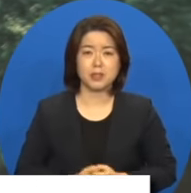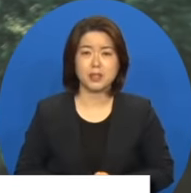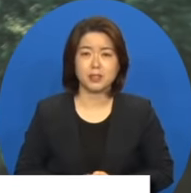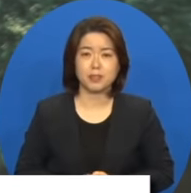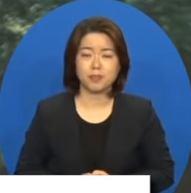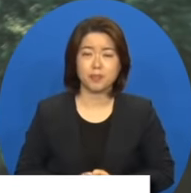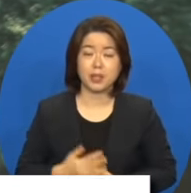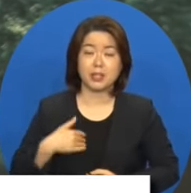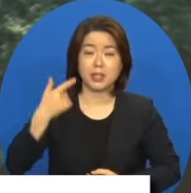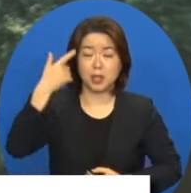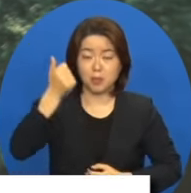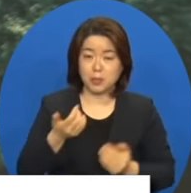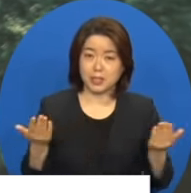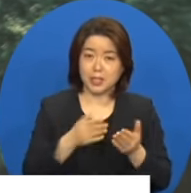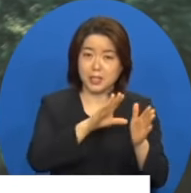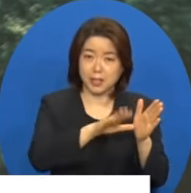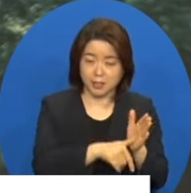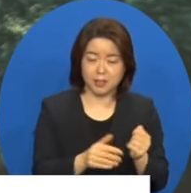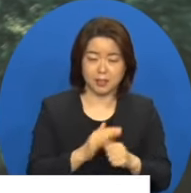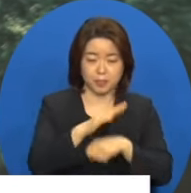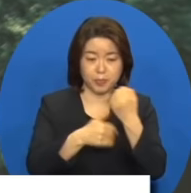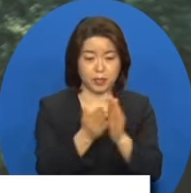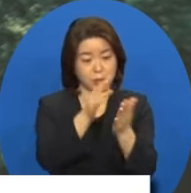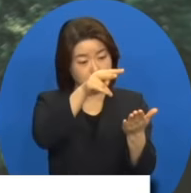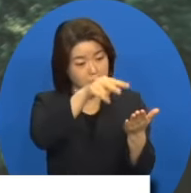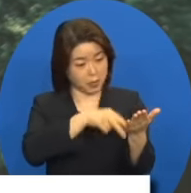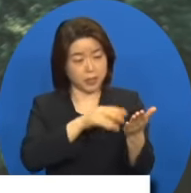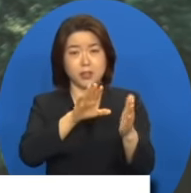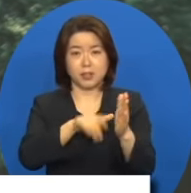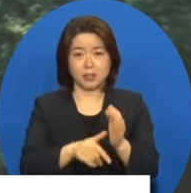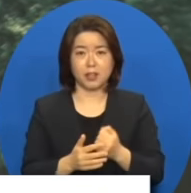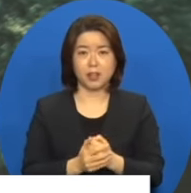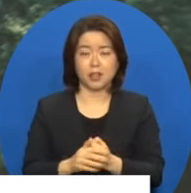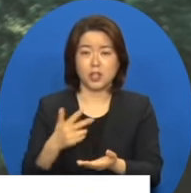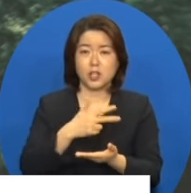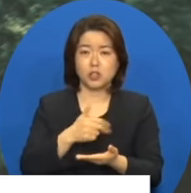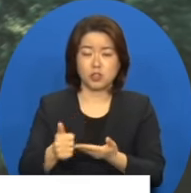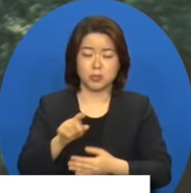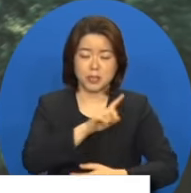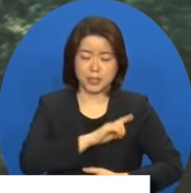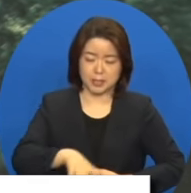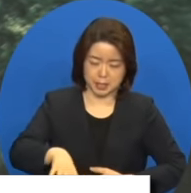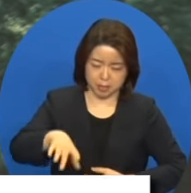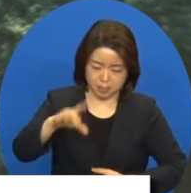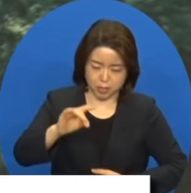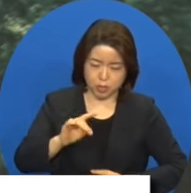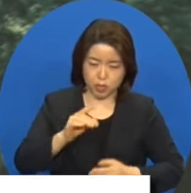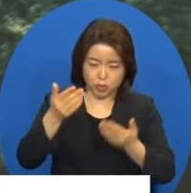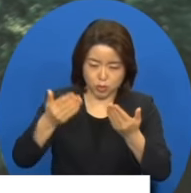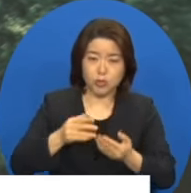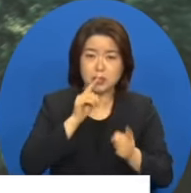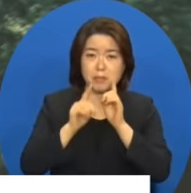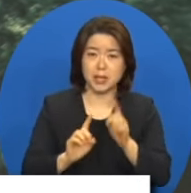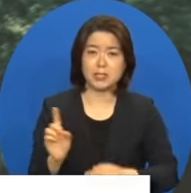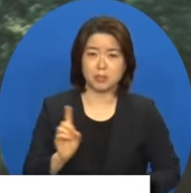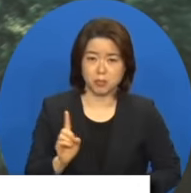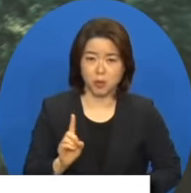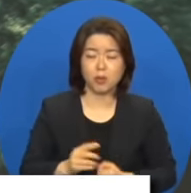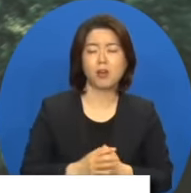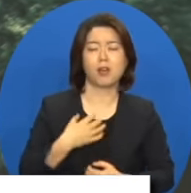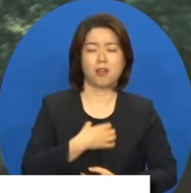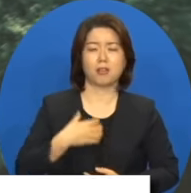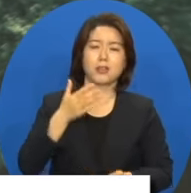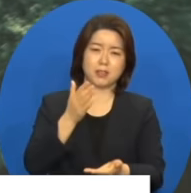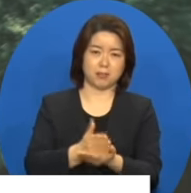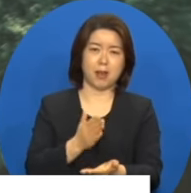성경을 읽어가는데 우리 주님이 주신 가장 첫 번째 말씀이 염려하지